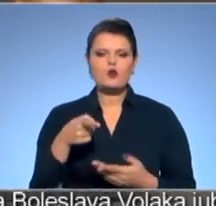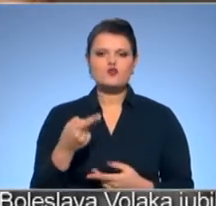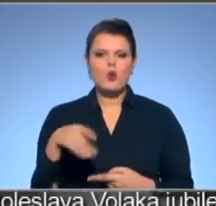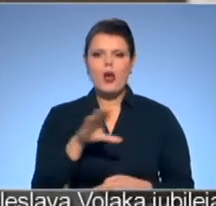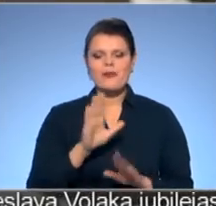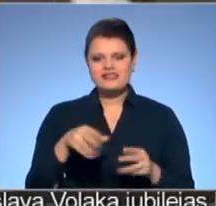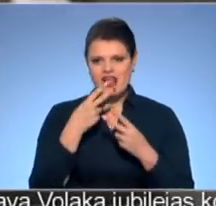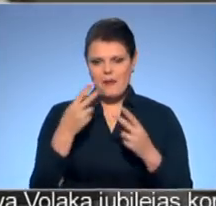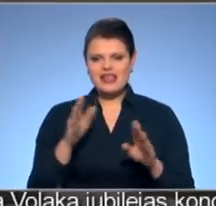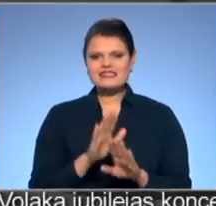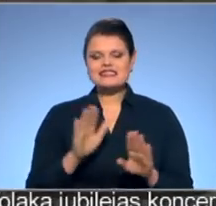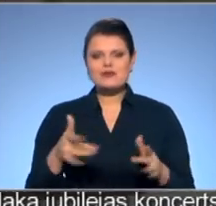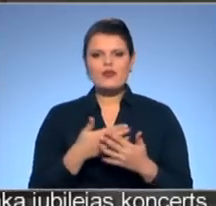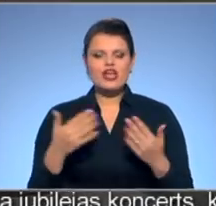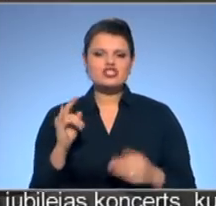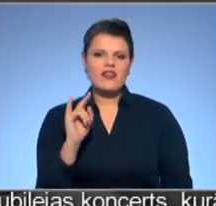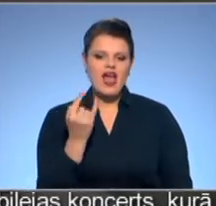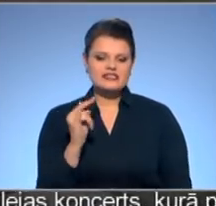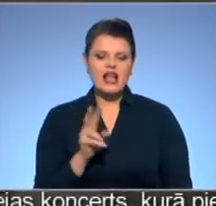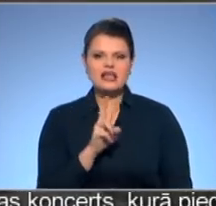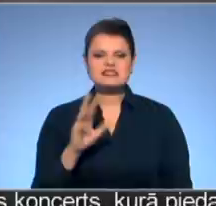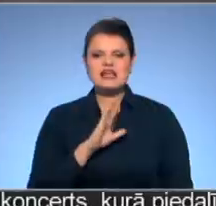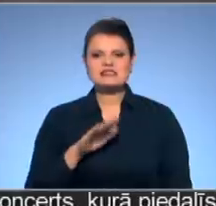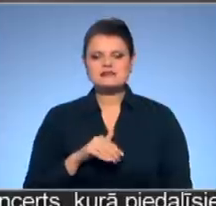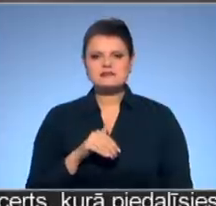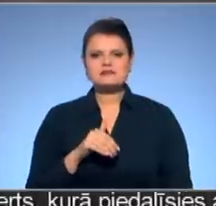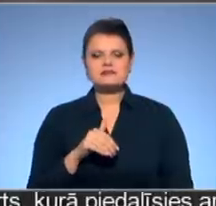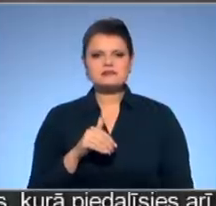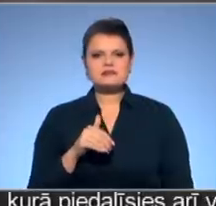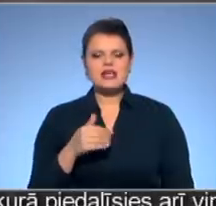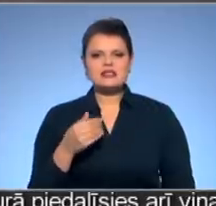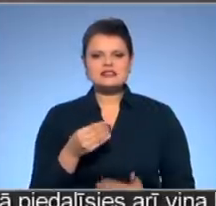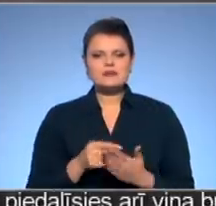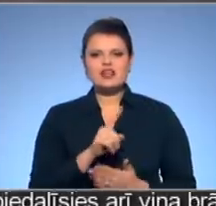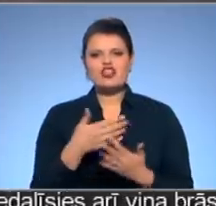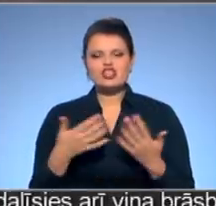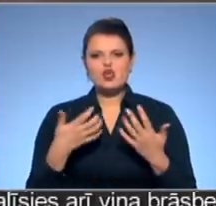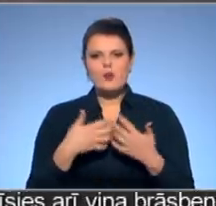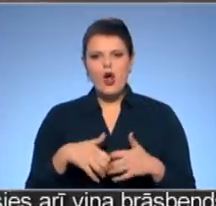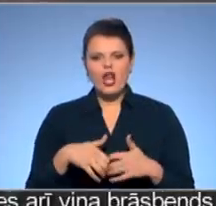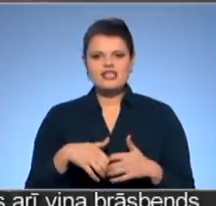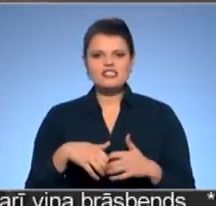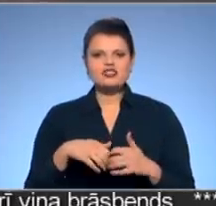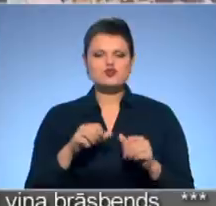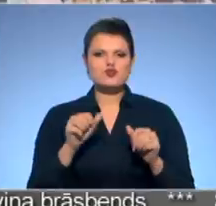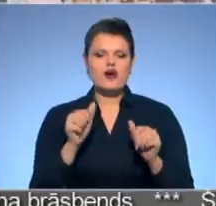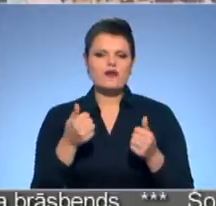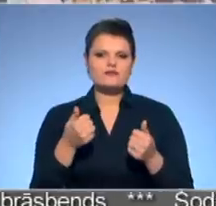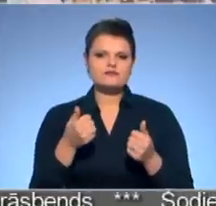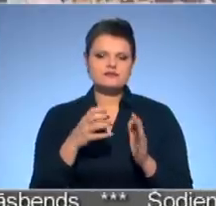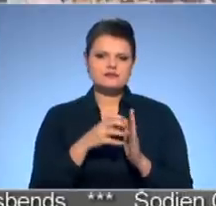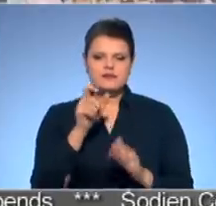mēs varam redzēt izstādē – dažādas lēles, kas pēc būtības ir dažādu politisko figūru veidojumi.